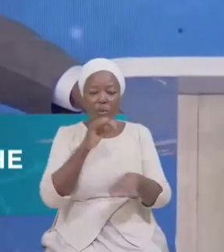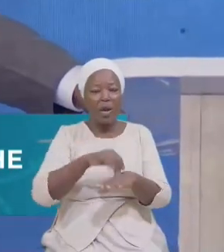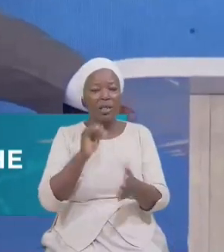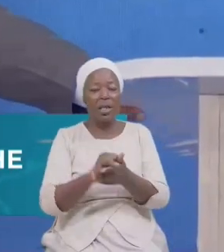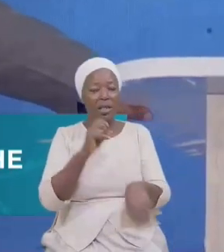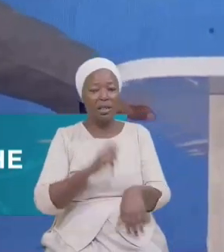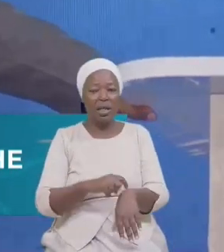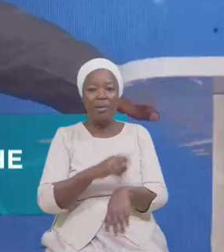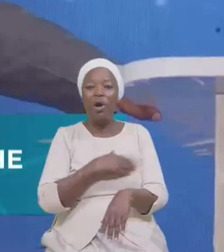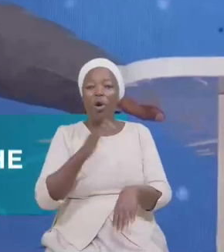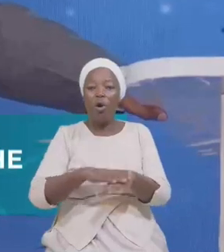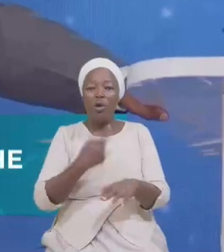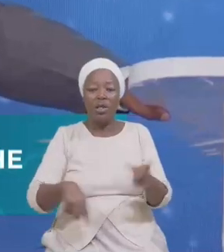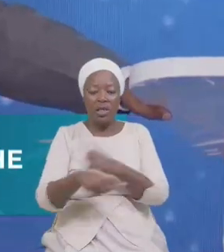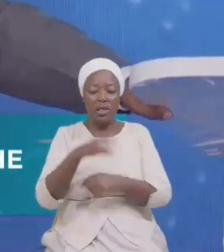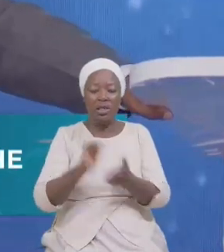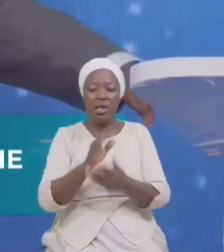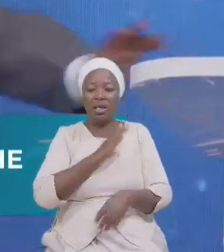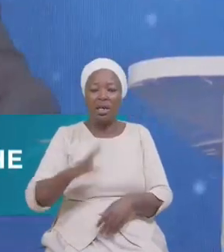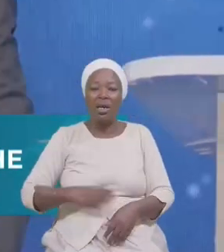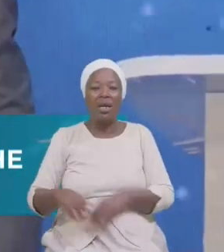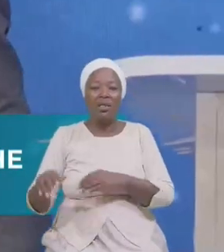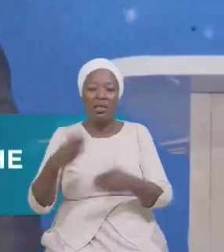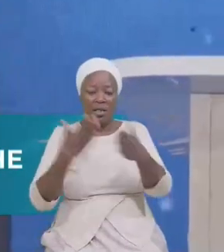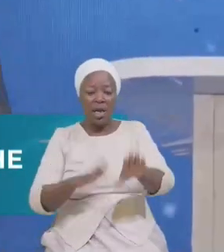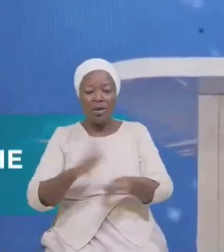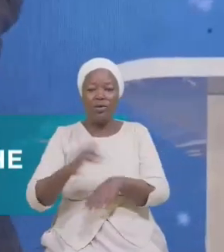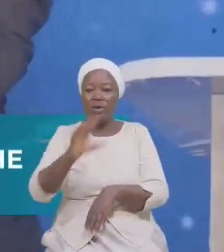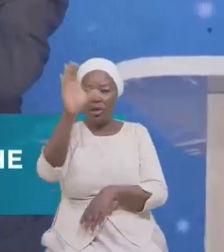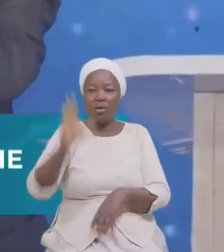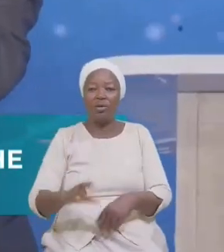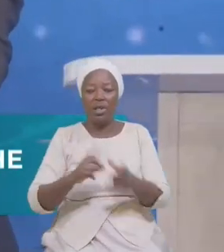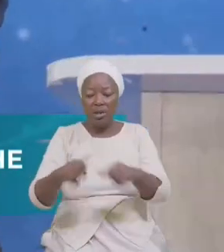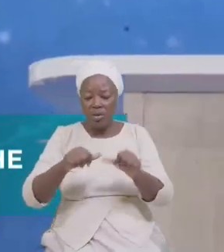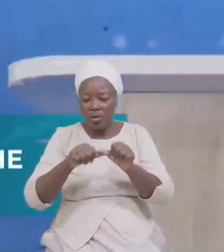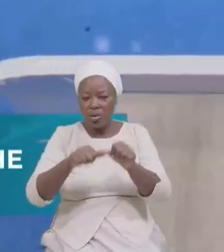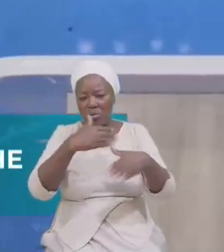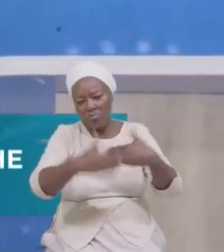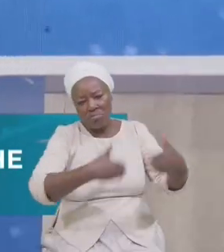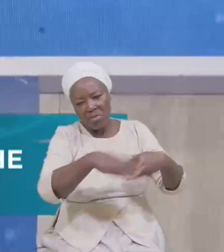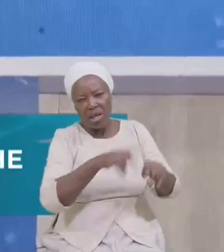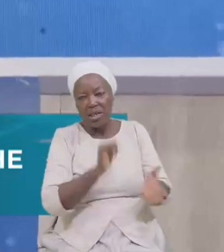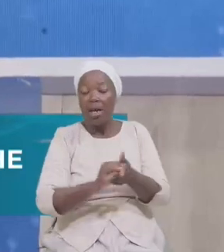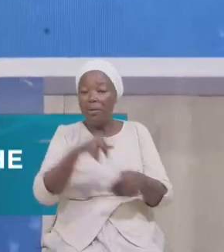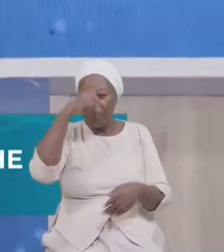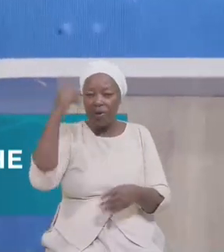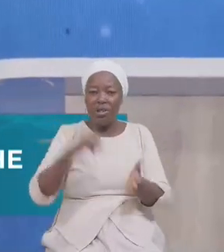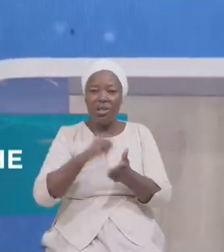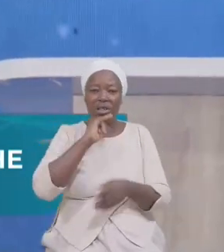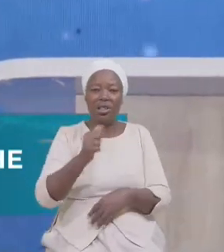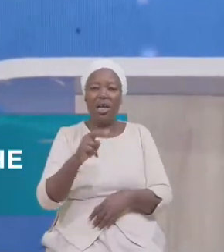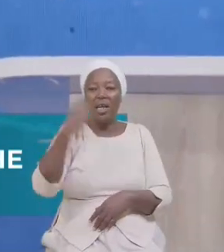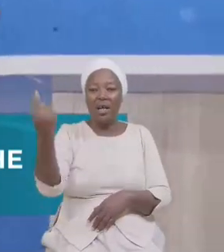moment-là. Le jour où Christ est mort sur la croix, cela a continué parce que c'est une